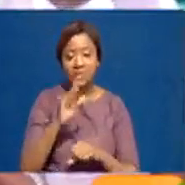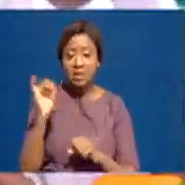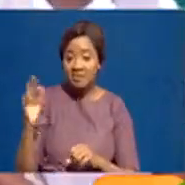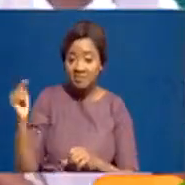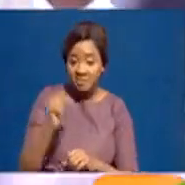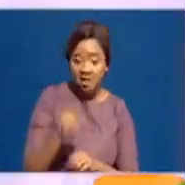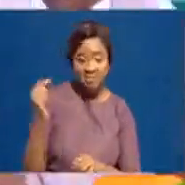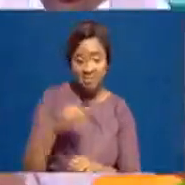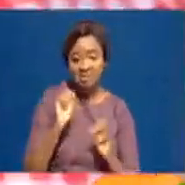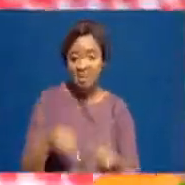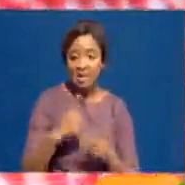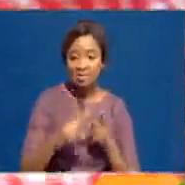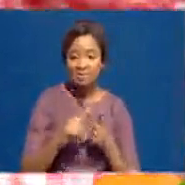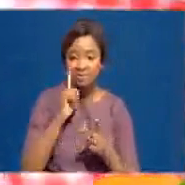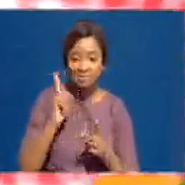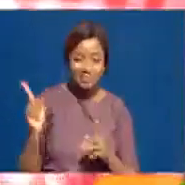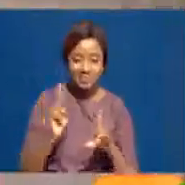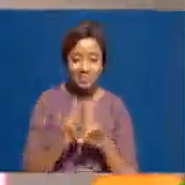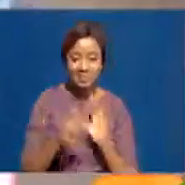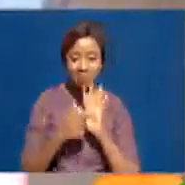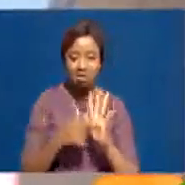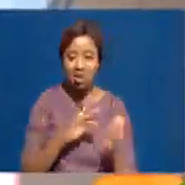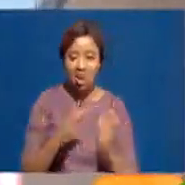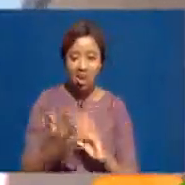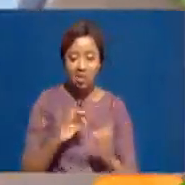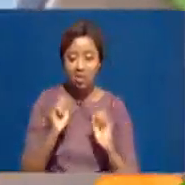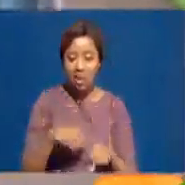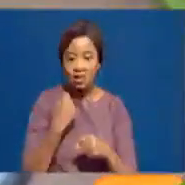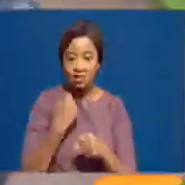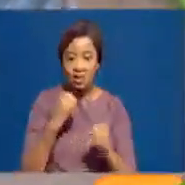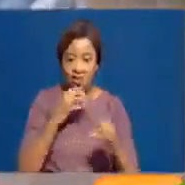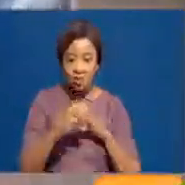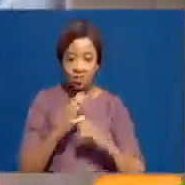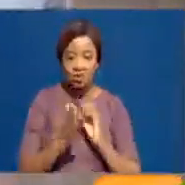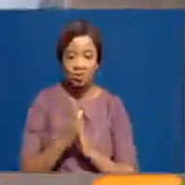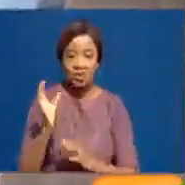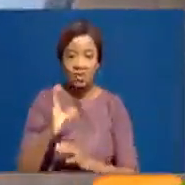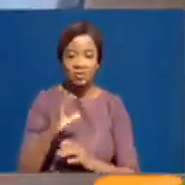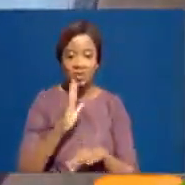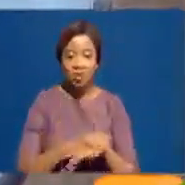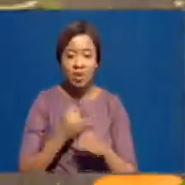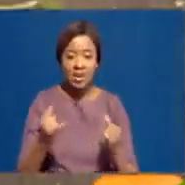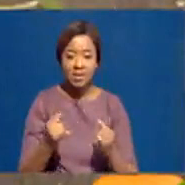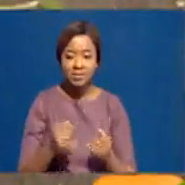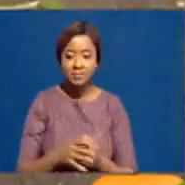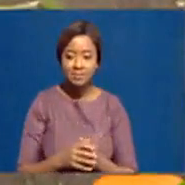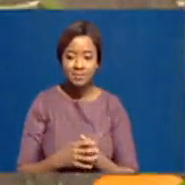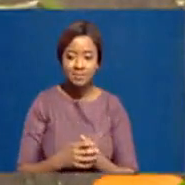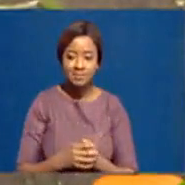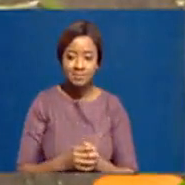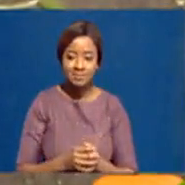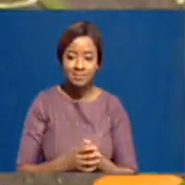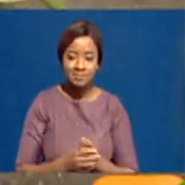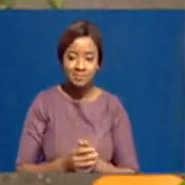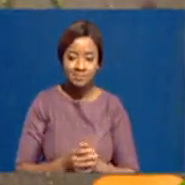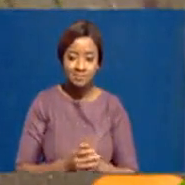Wangoi, a trader at the market, shows us how she's able to communicate with her clients online, a trend traders have picked up,